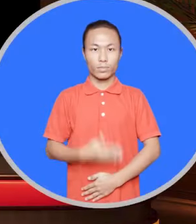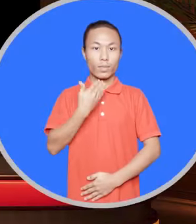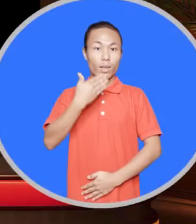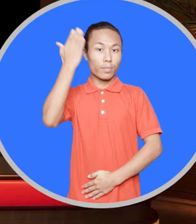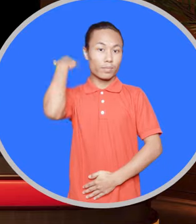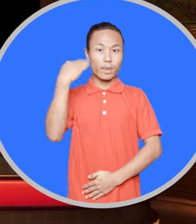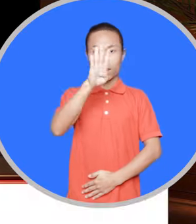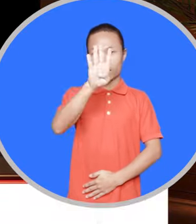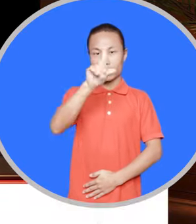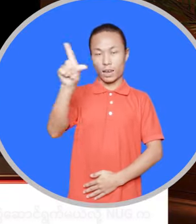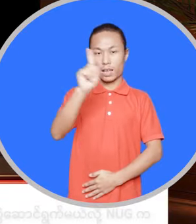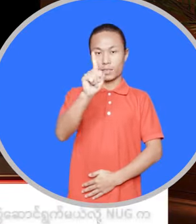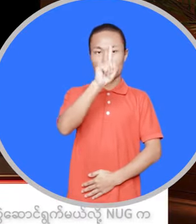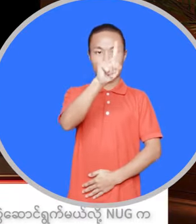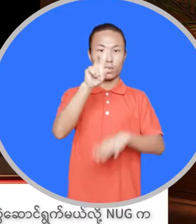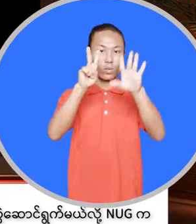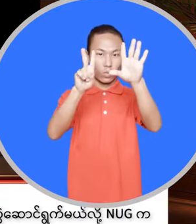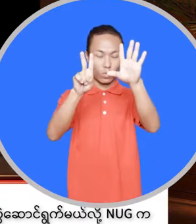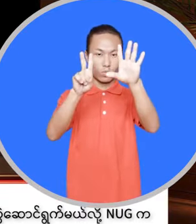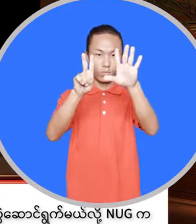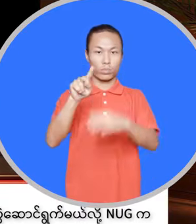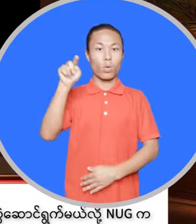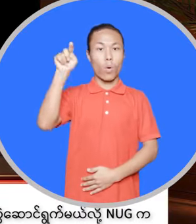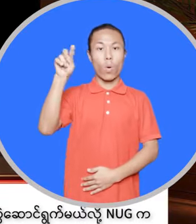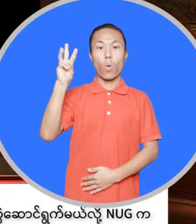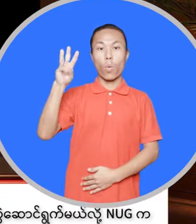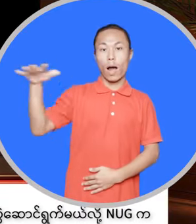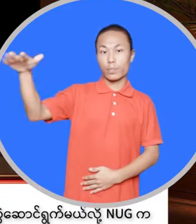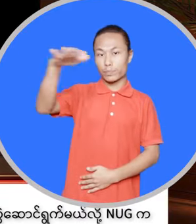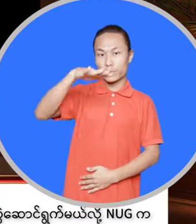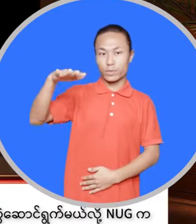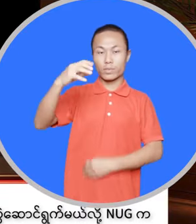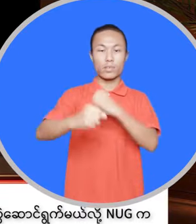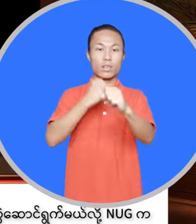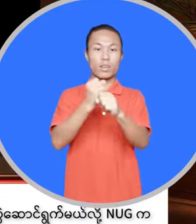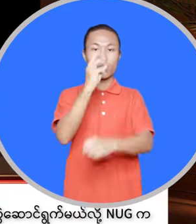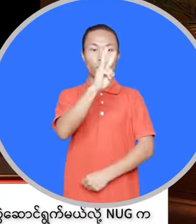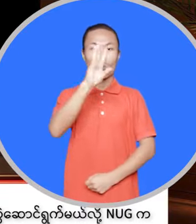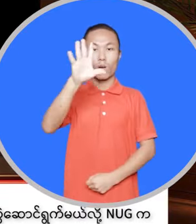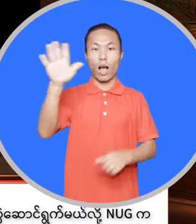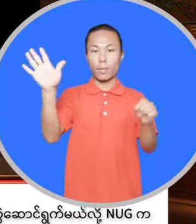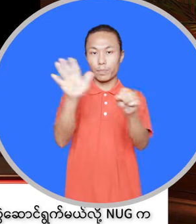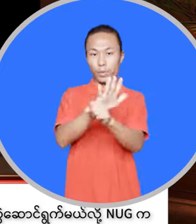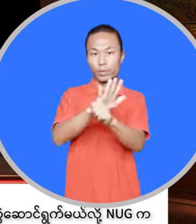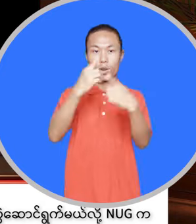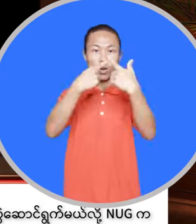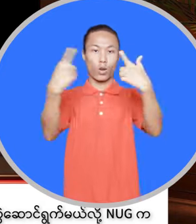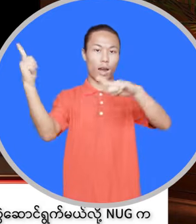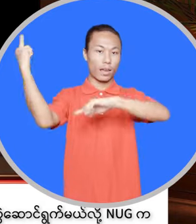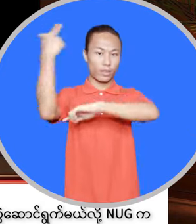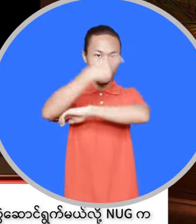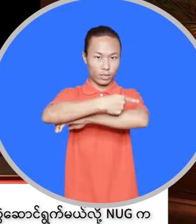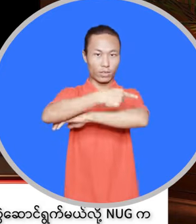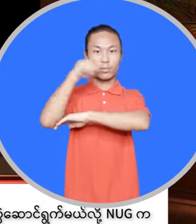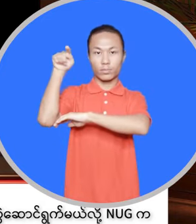င်းကတော့အာဏာရှင်စနစ်အမြင့်ပြက်ပြုတ်ချရေးဝါပြည်သွေးစည်းညီညွတ်ရေးပါတီနဲ့လက်တွဲဆောင်ရွက်မယ်လို့ NUG